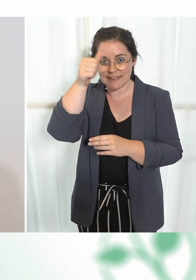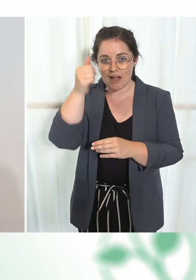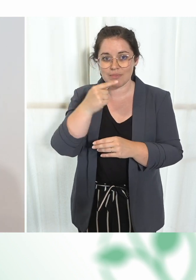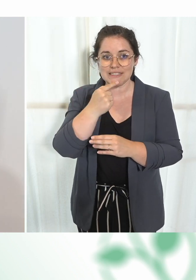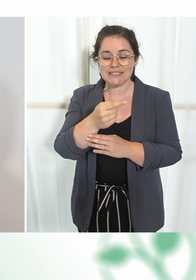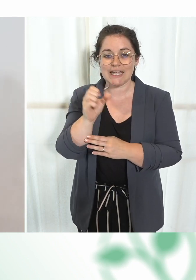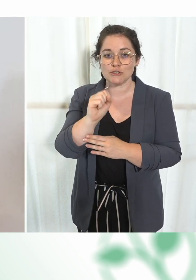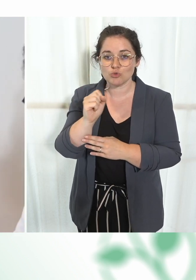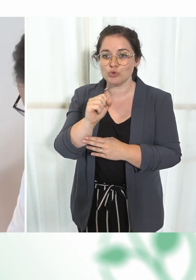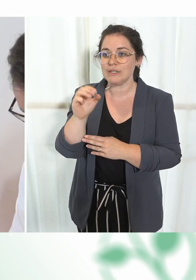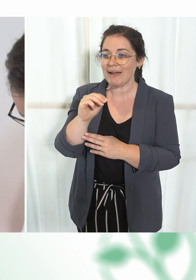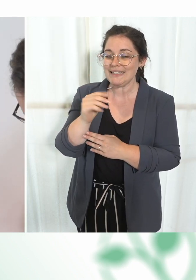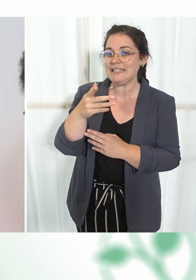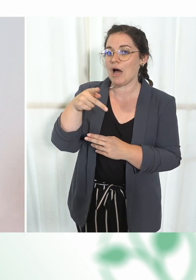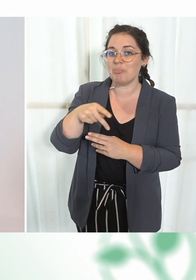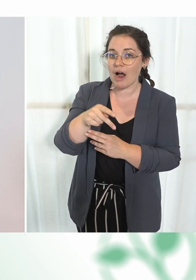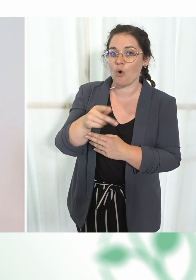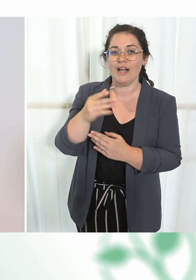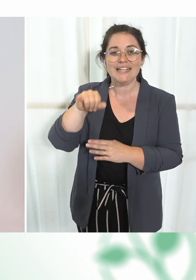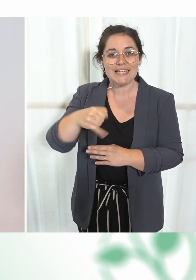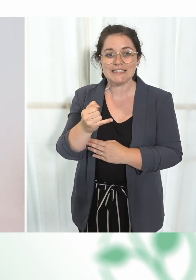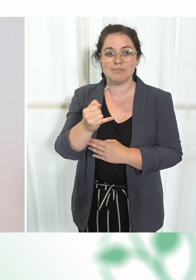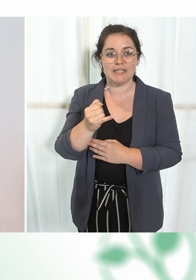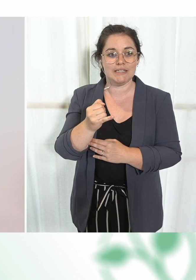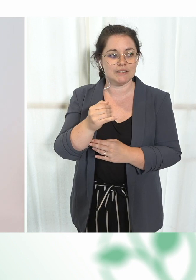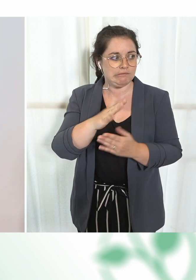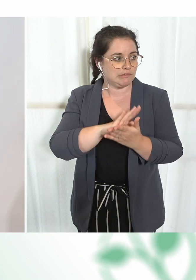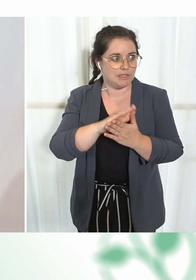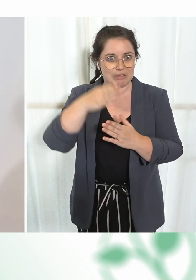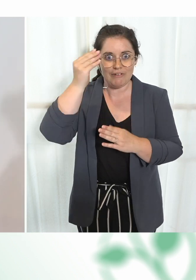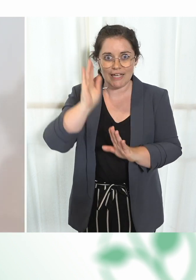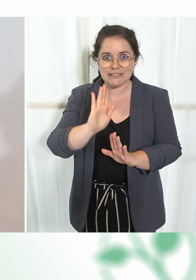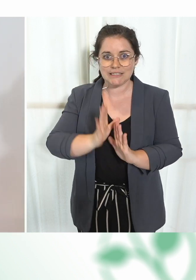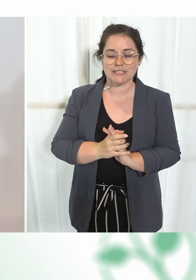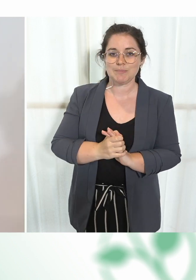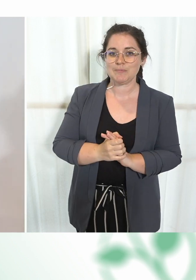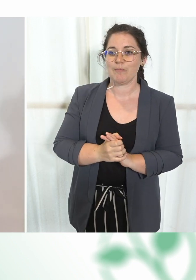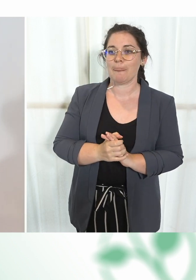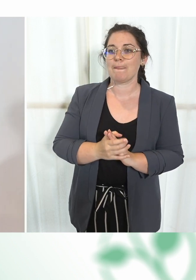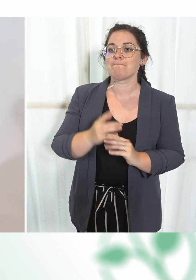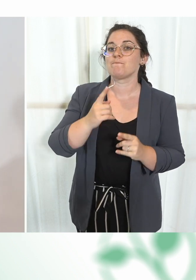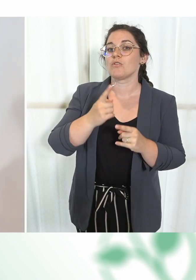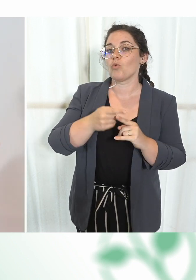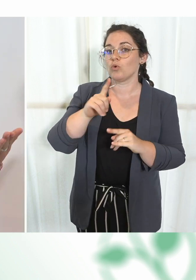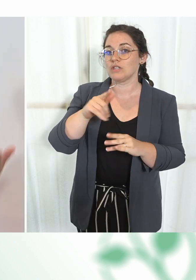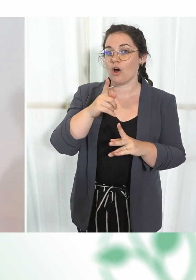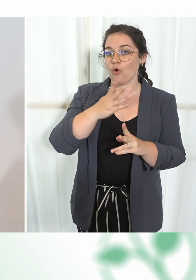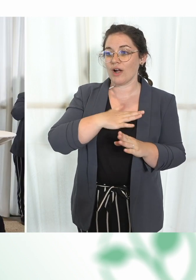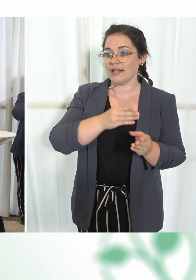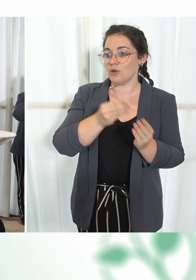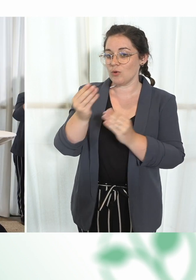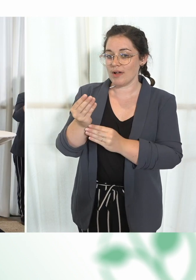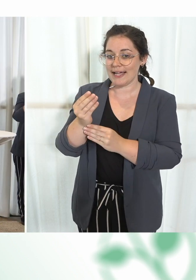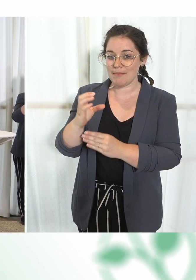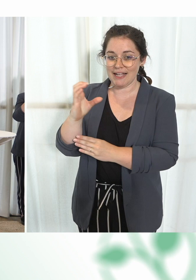Susi über Martina, über Paul und Jasmin, damit ich keinen vergesse. Und aber auch übergibt gerne mal an Christian